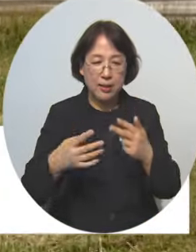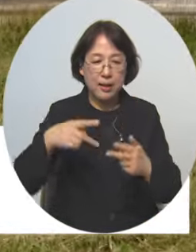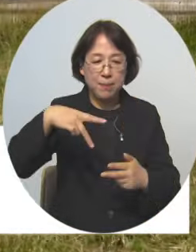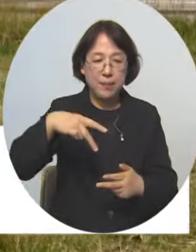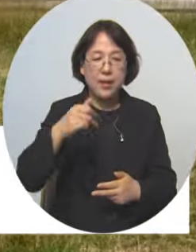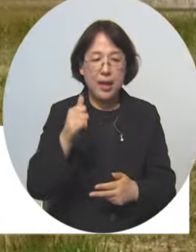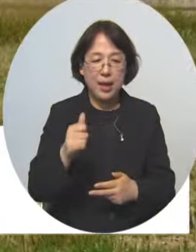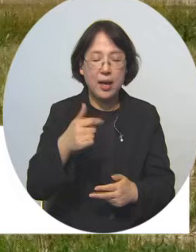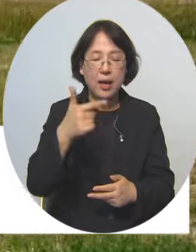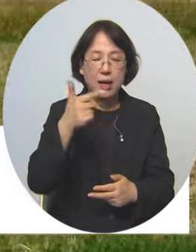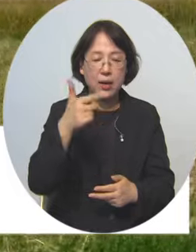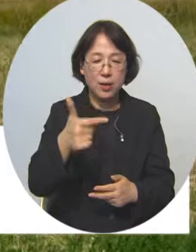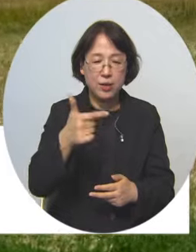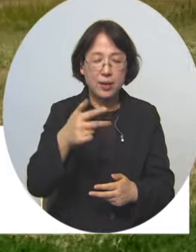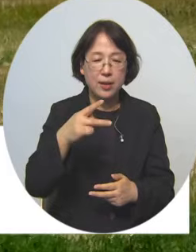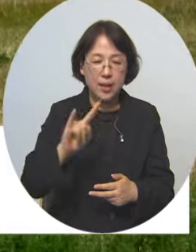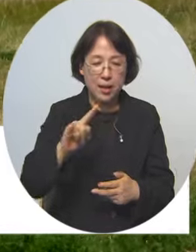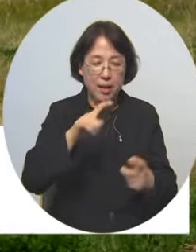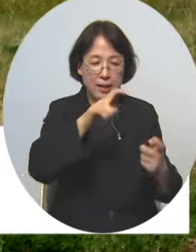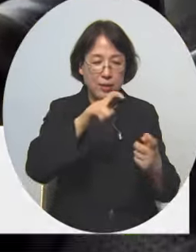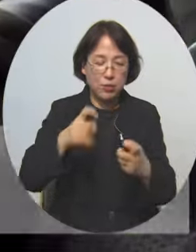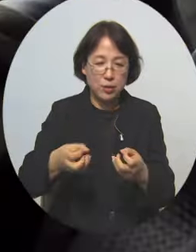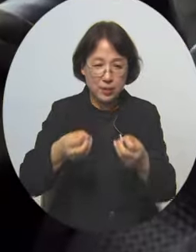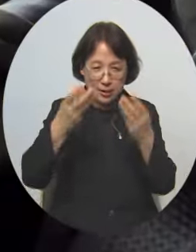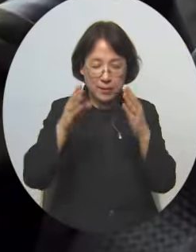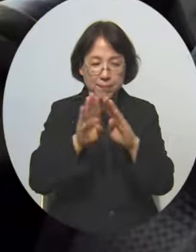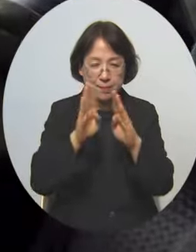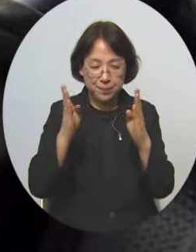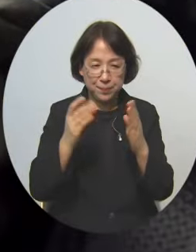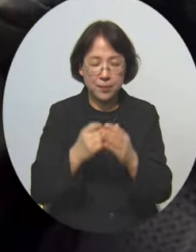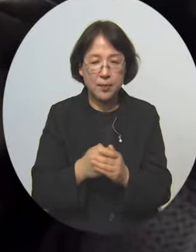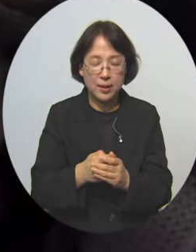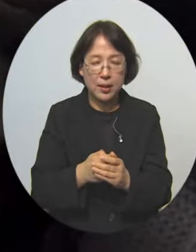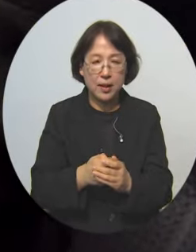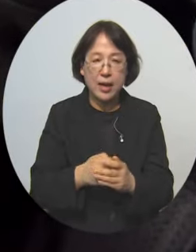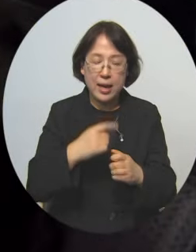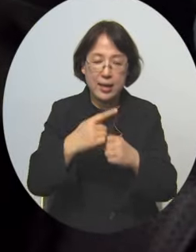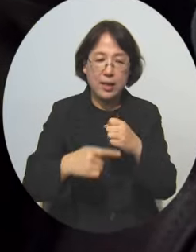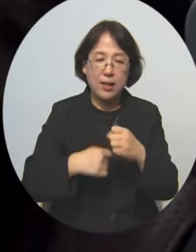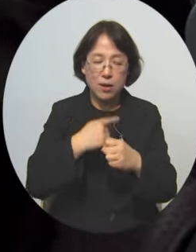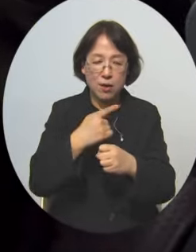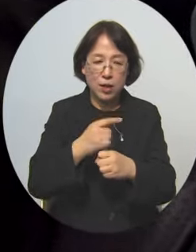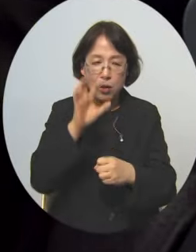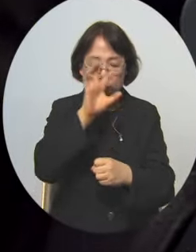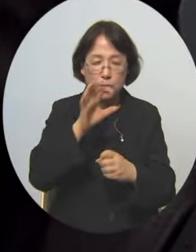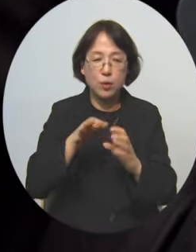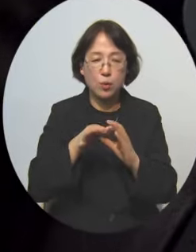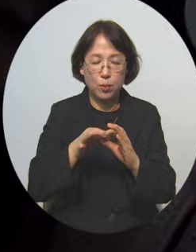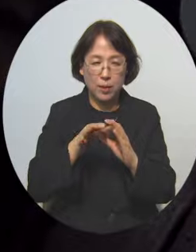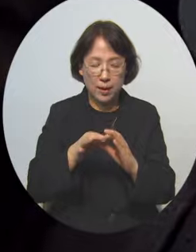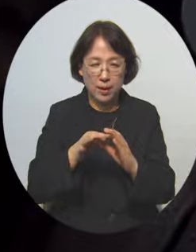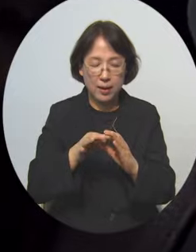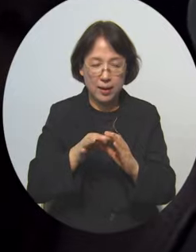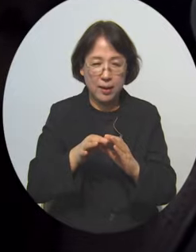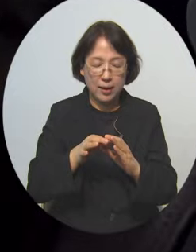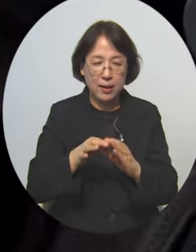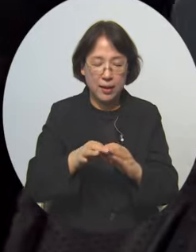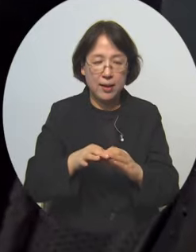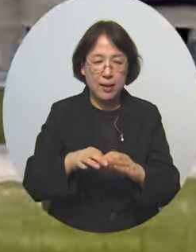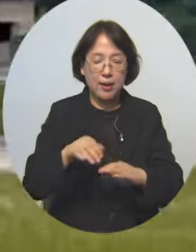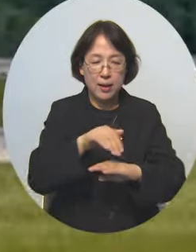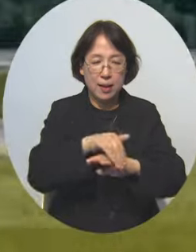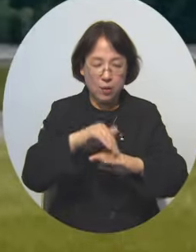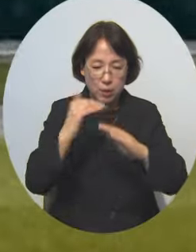PA-DAY 6대 인수식을 거행합니다. PA-DAY는 1년간의 전력화 훈련을 통해 작전 수행 능력 평가를